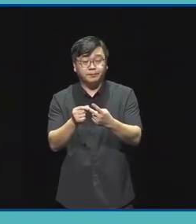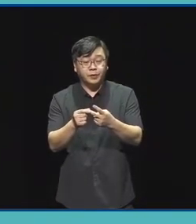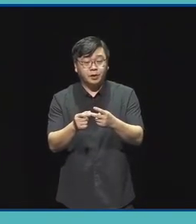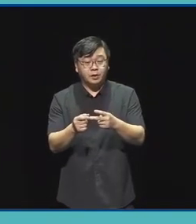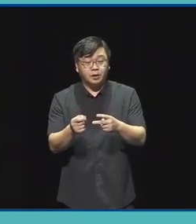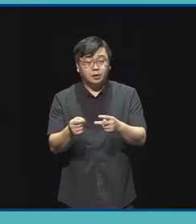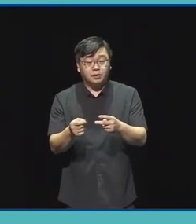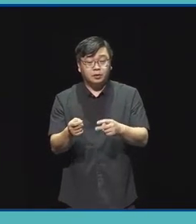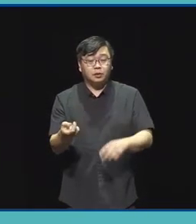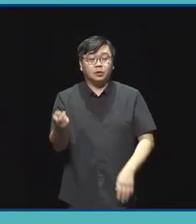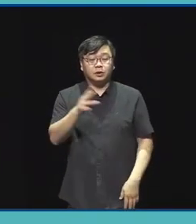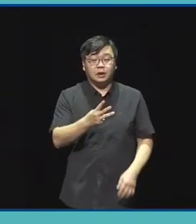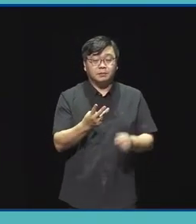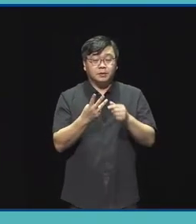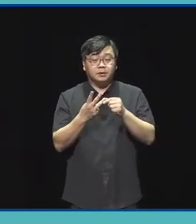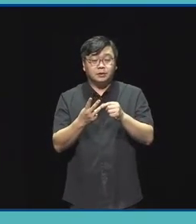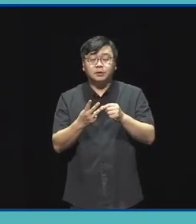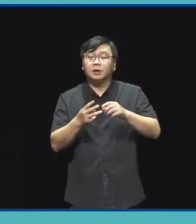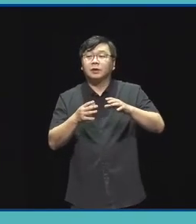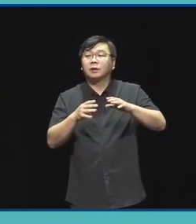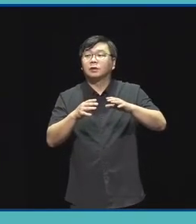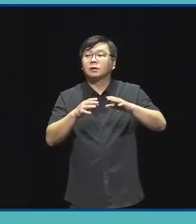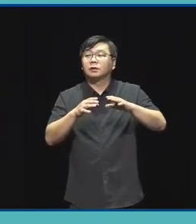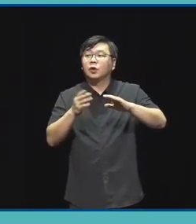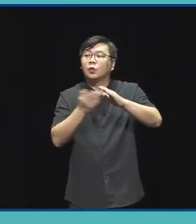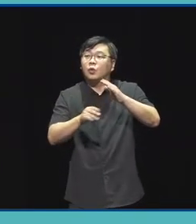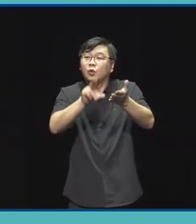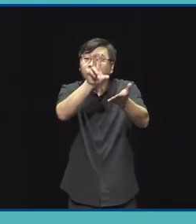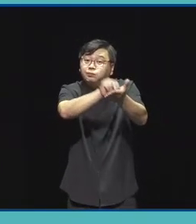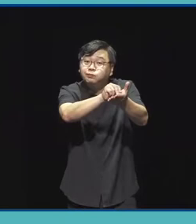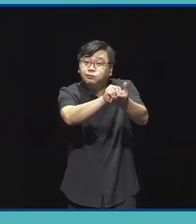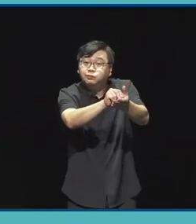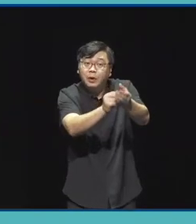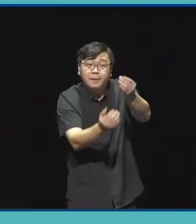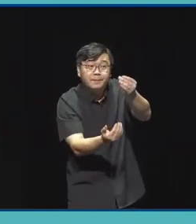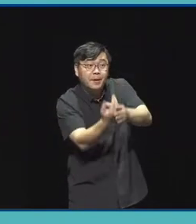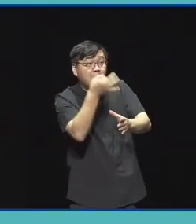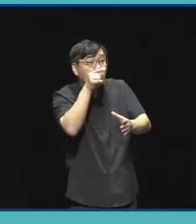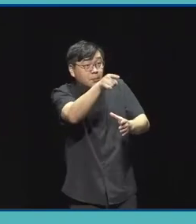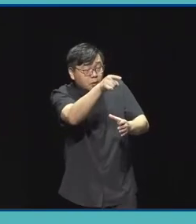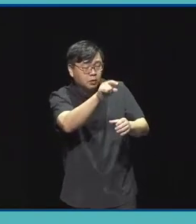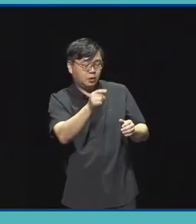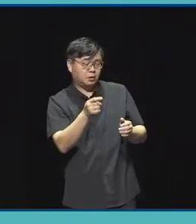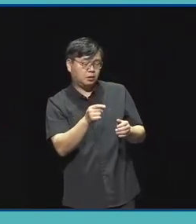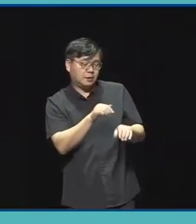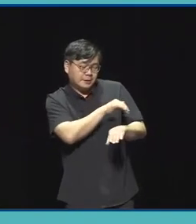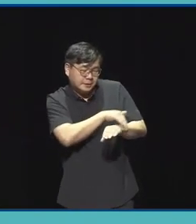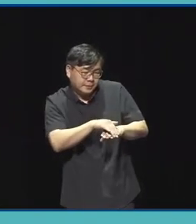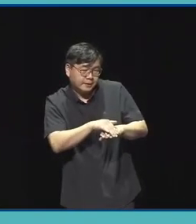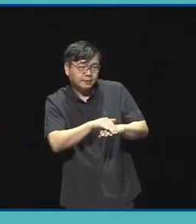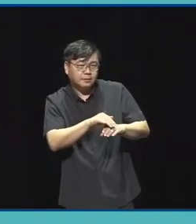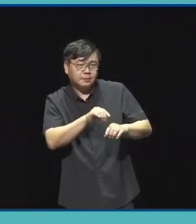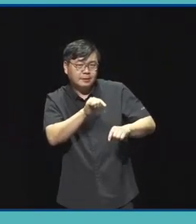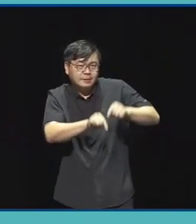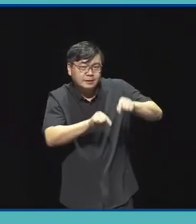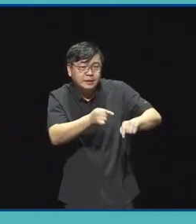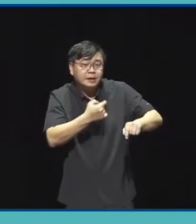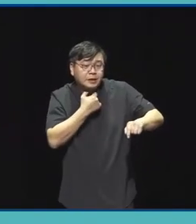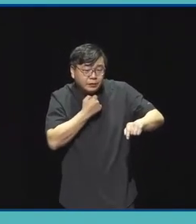실제로 이제이 공공의 문제에 대해서 실제로 기획해서 실행하려고 하는 사업들 자율